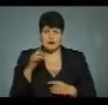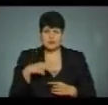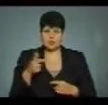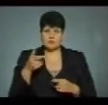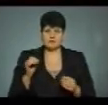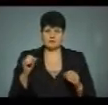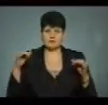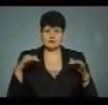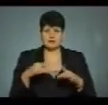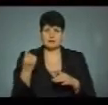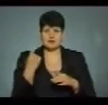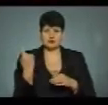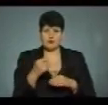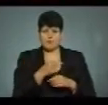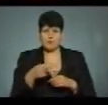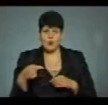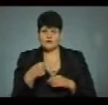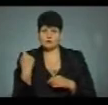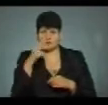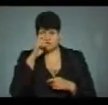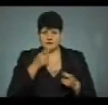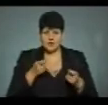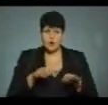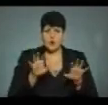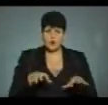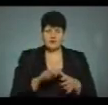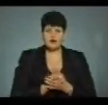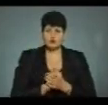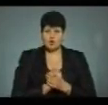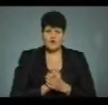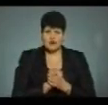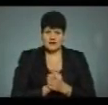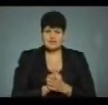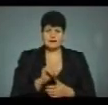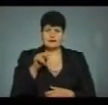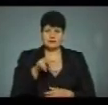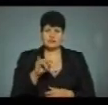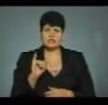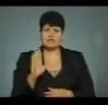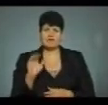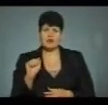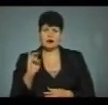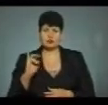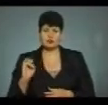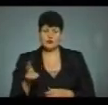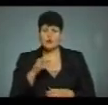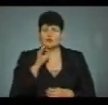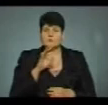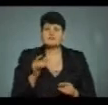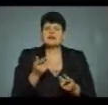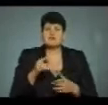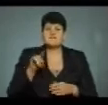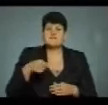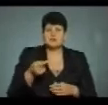на першому поверсі облдержадміністрації. Голова товариства покупців радгоспу «Тернопільський» Леонід Іванюк розповів, з якими вимогами